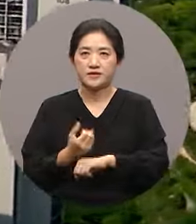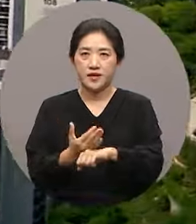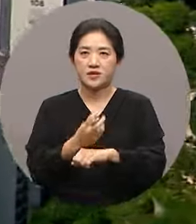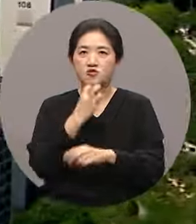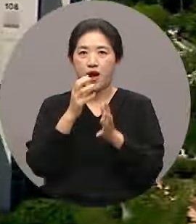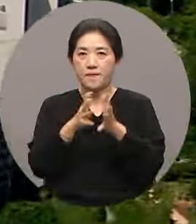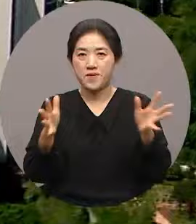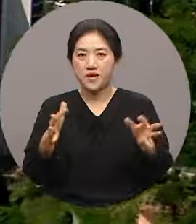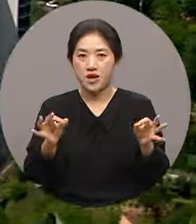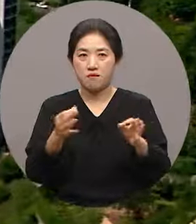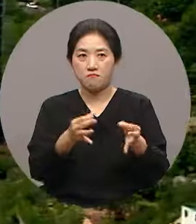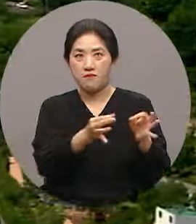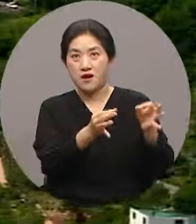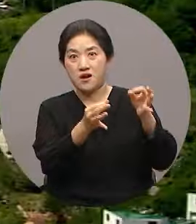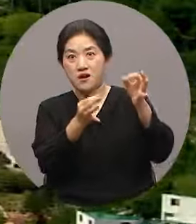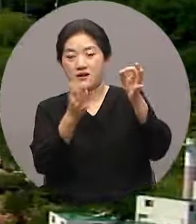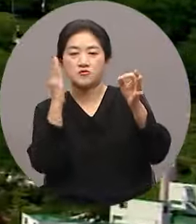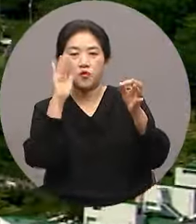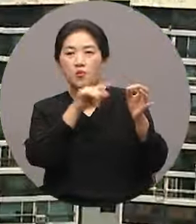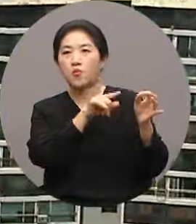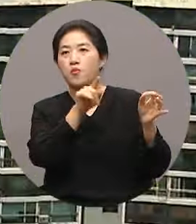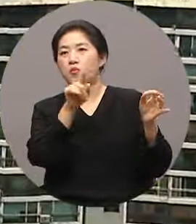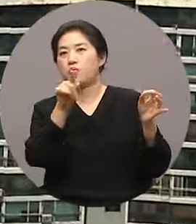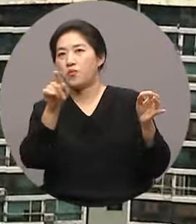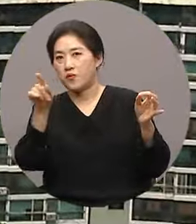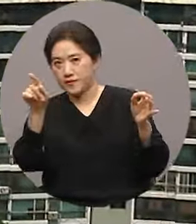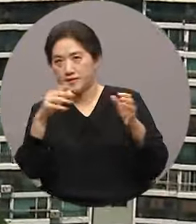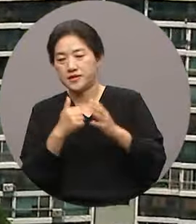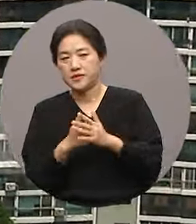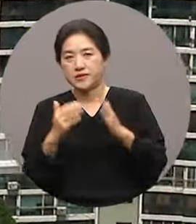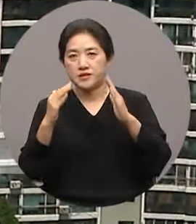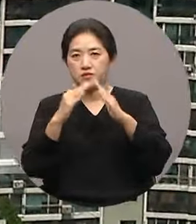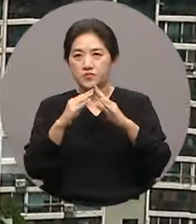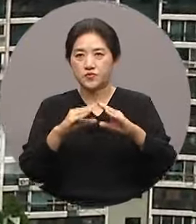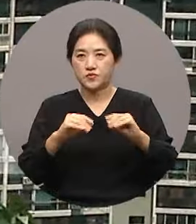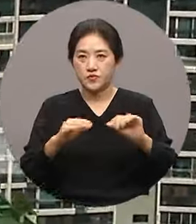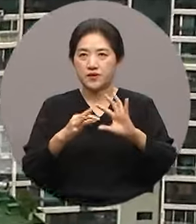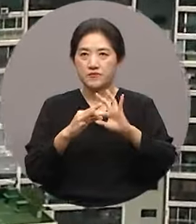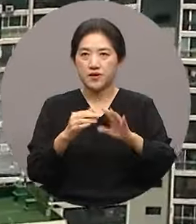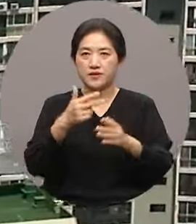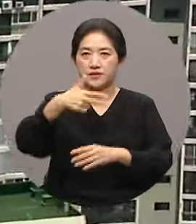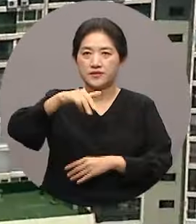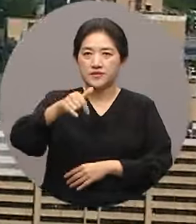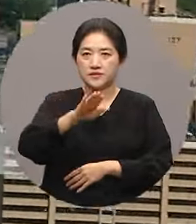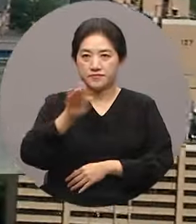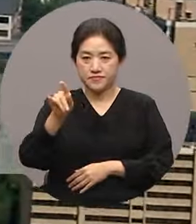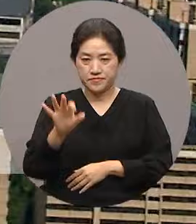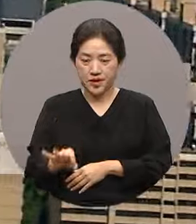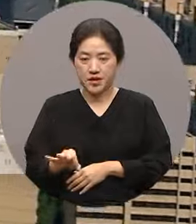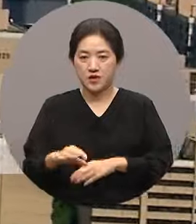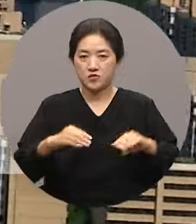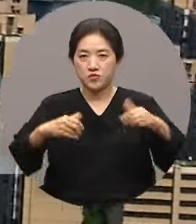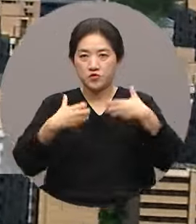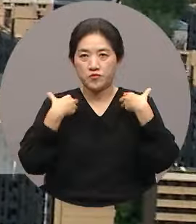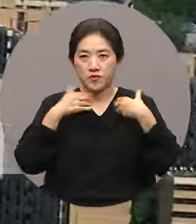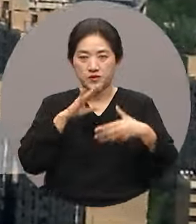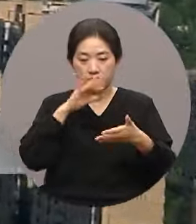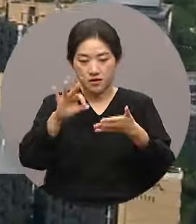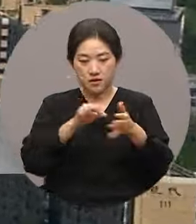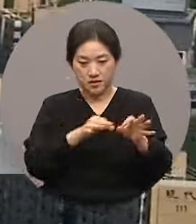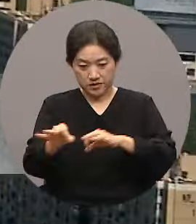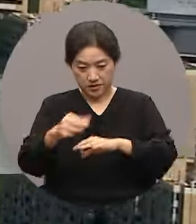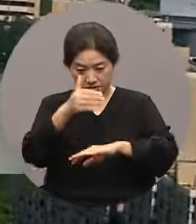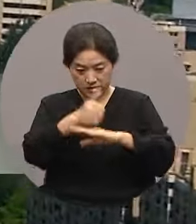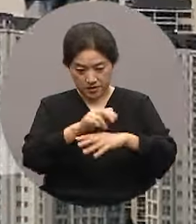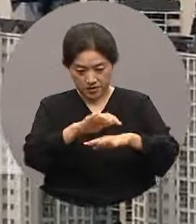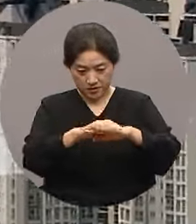서울 아파트값 오름세가 최근 주춤해졌습니다. 부동산 플랫폼 직방이 국토교통부 실거래가 자료를 분석한